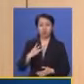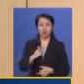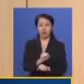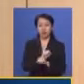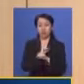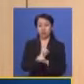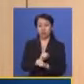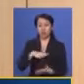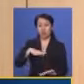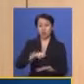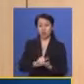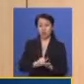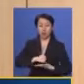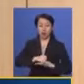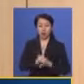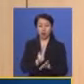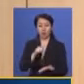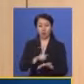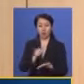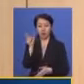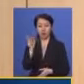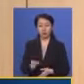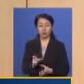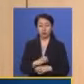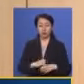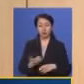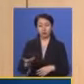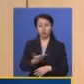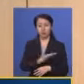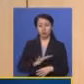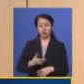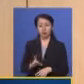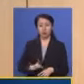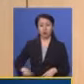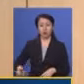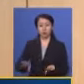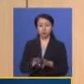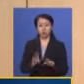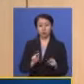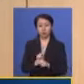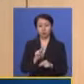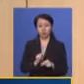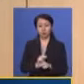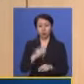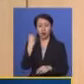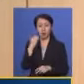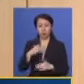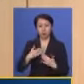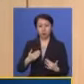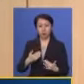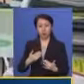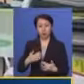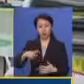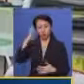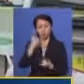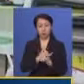и занятость, регистрация актов гражданских состояний. Мы на районном уровне изучаем качество оказания данных видов